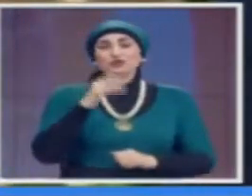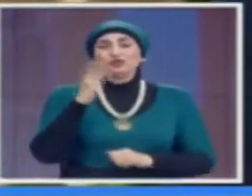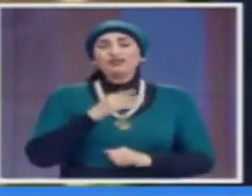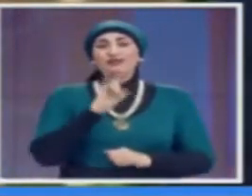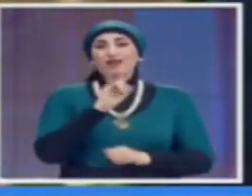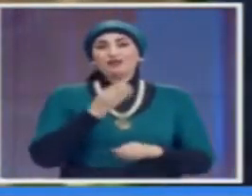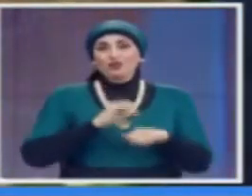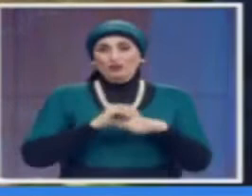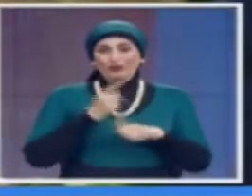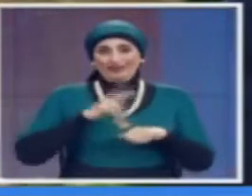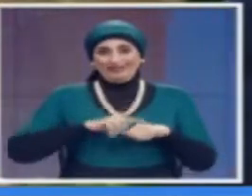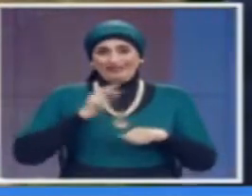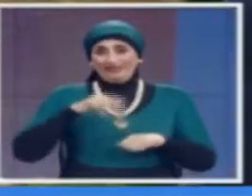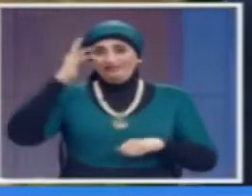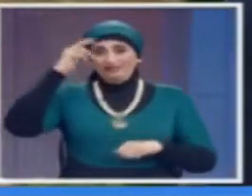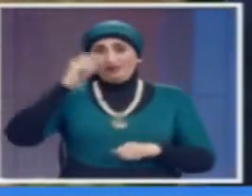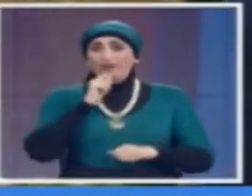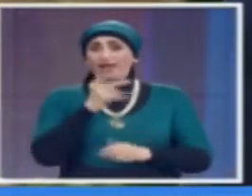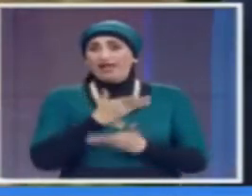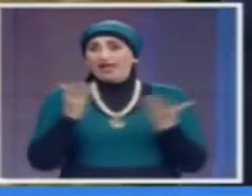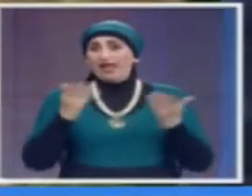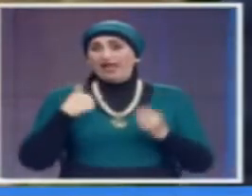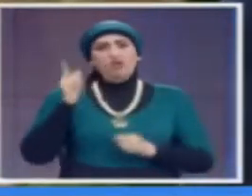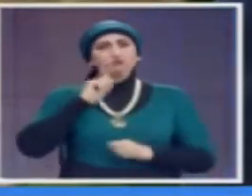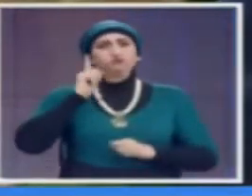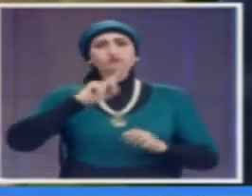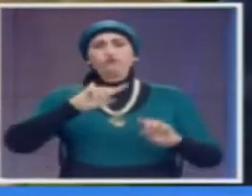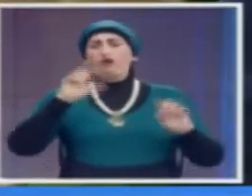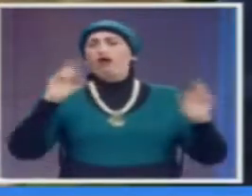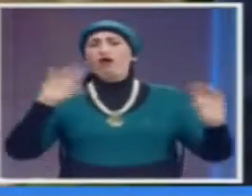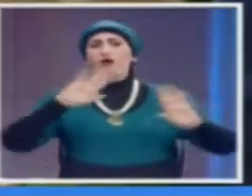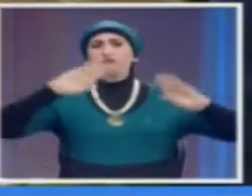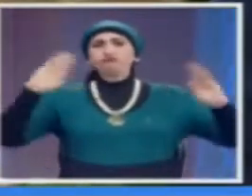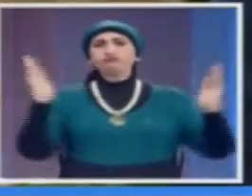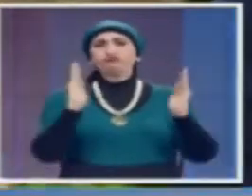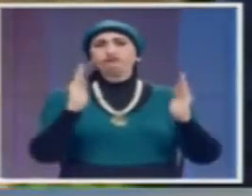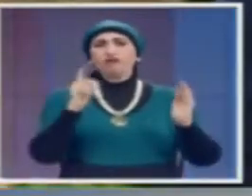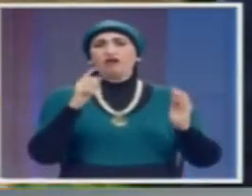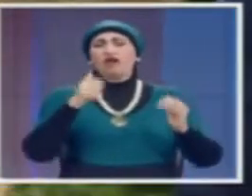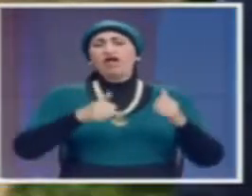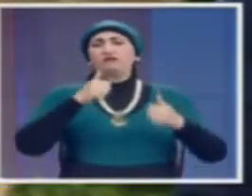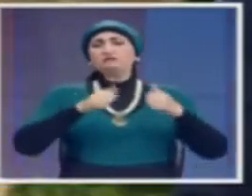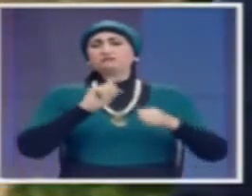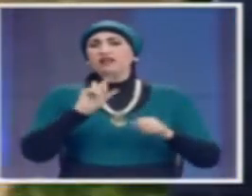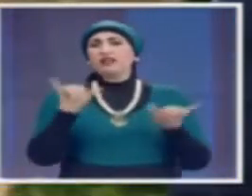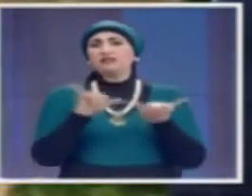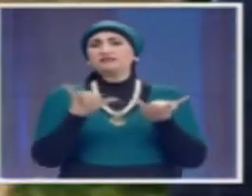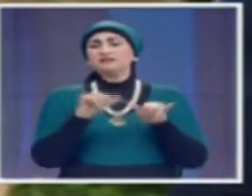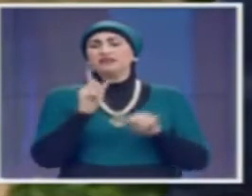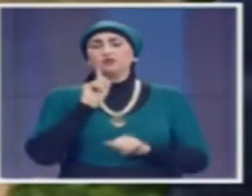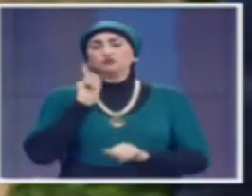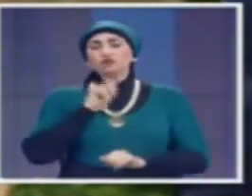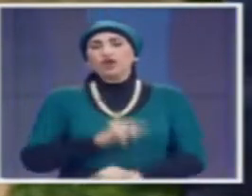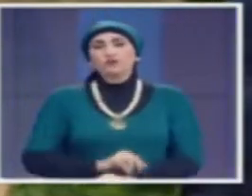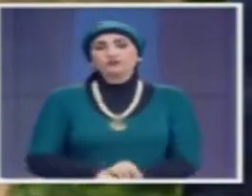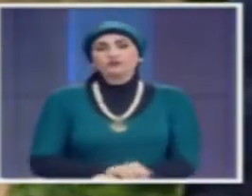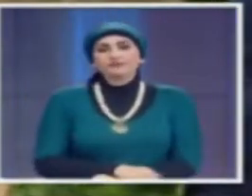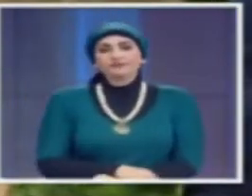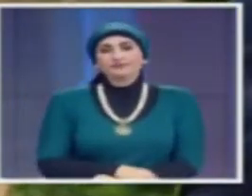أكتوبر، وكان ترامب قد أعلن في وقت سابق رفضه المشاركة في مناظرة رئاسية عبر الإنترنت.